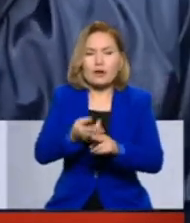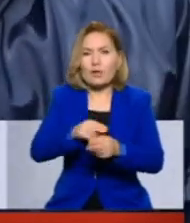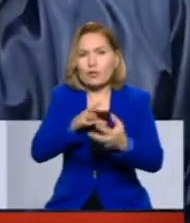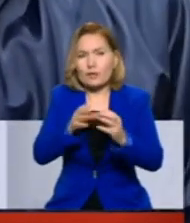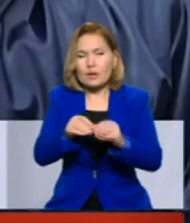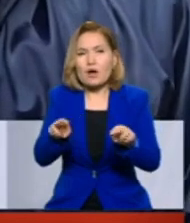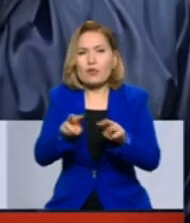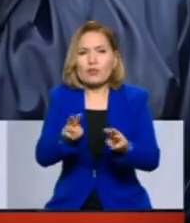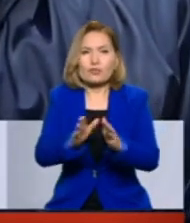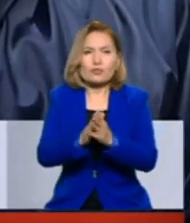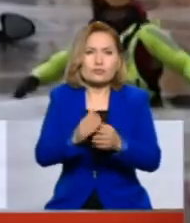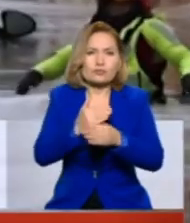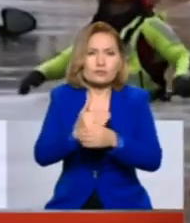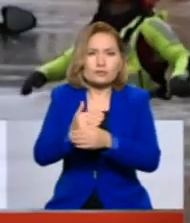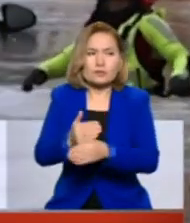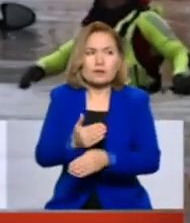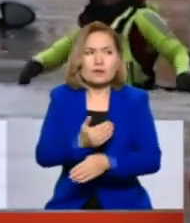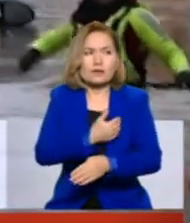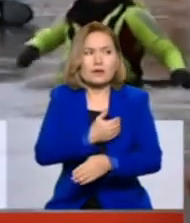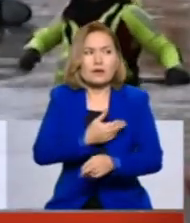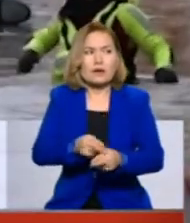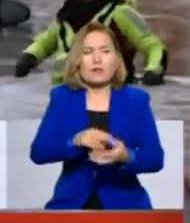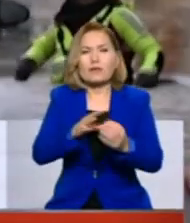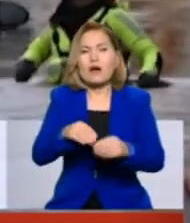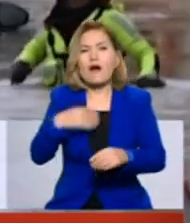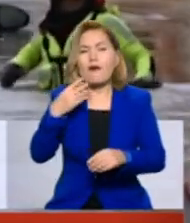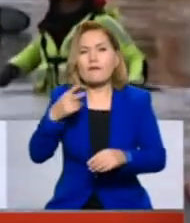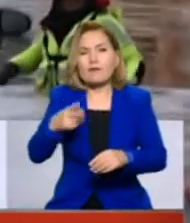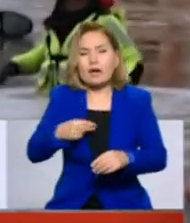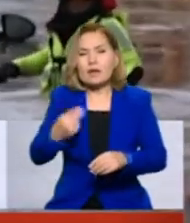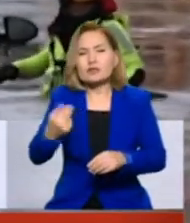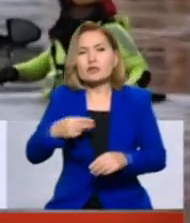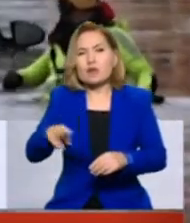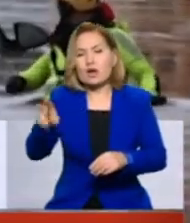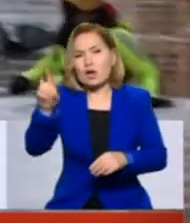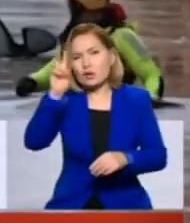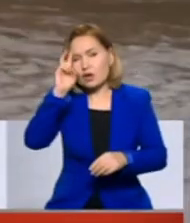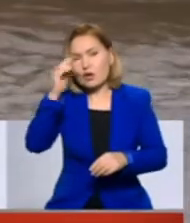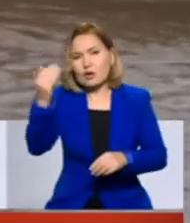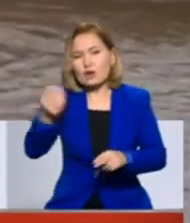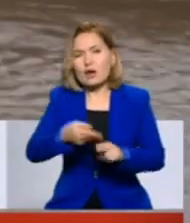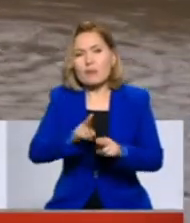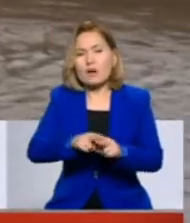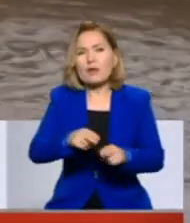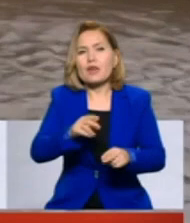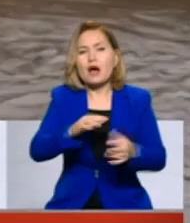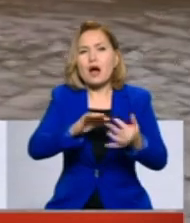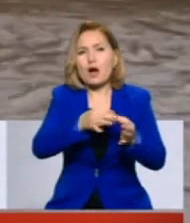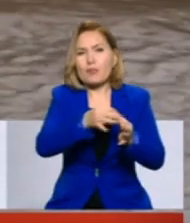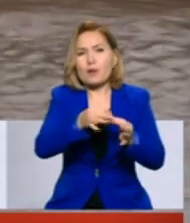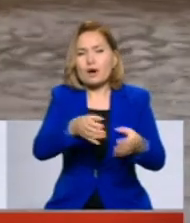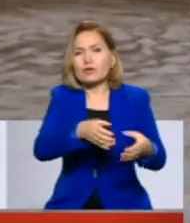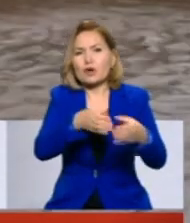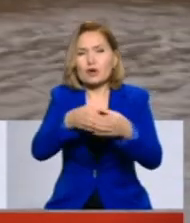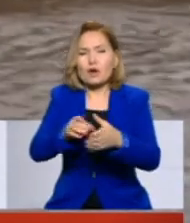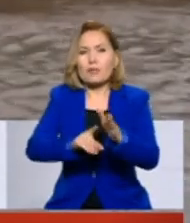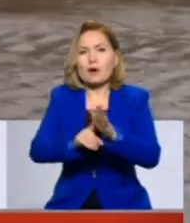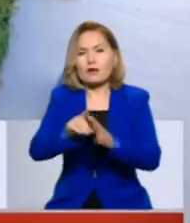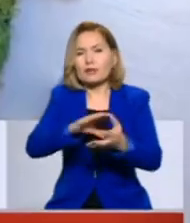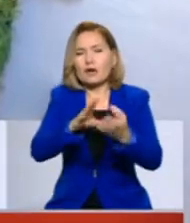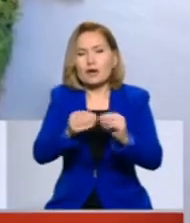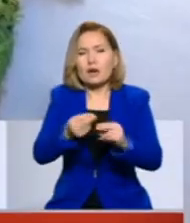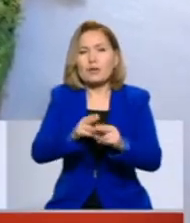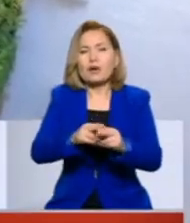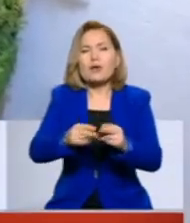жеткізбей үйге кетпейміз. Француз үкіметі ондаған қаланы табиғи апат жағдайындағы елді мекендер деп жариялады. Мұндай шешім үйлері